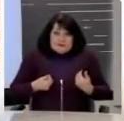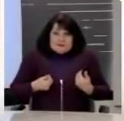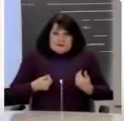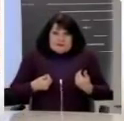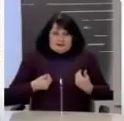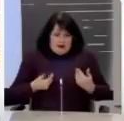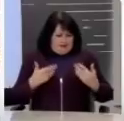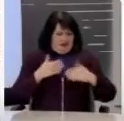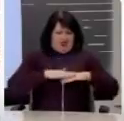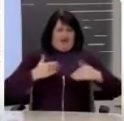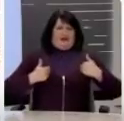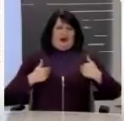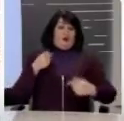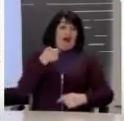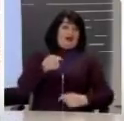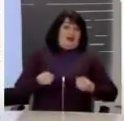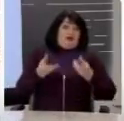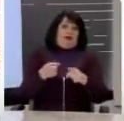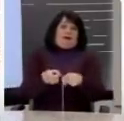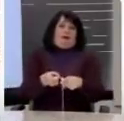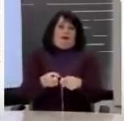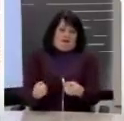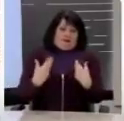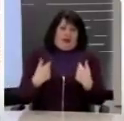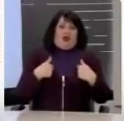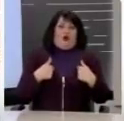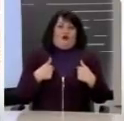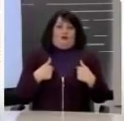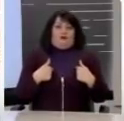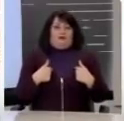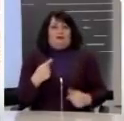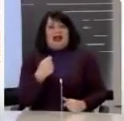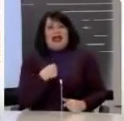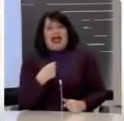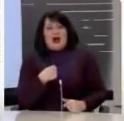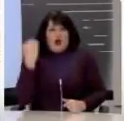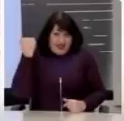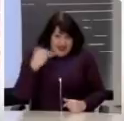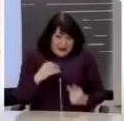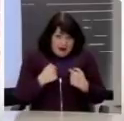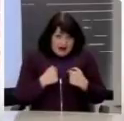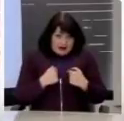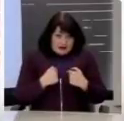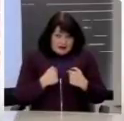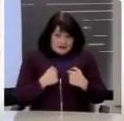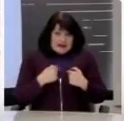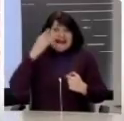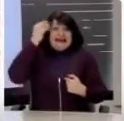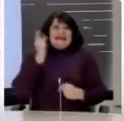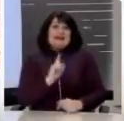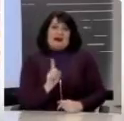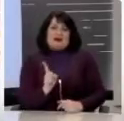την μπάλα στην εξέδρα και εγώ να είμαι εκείνος ο οποίος θα αποτελέσει το εξυλαστήριο θύμα, να το